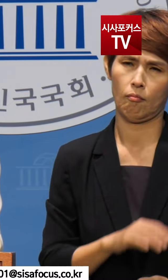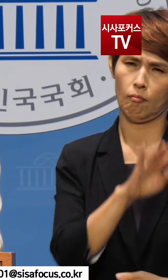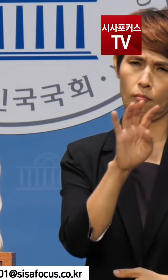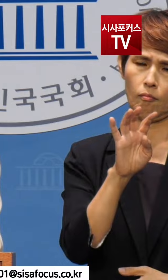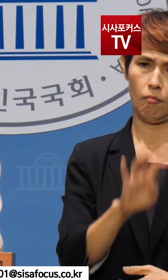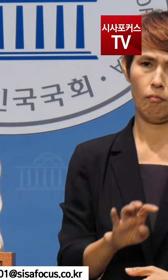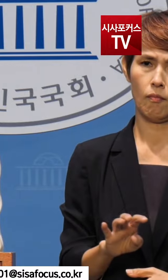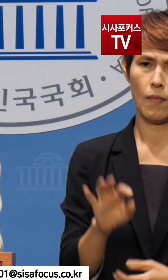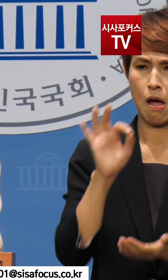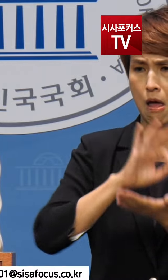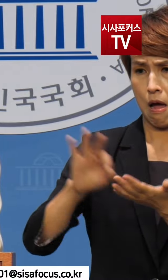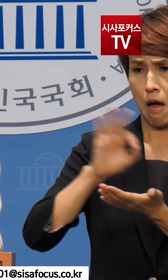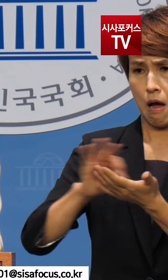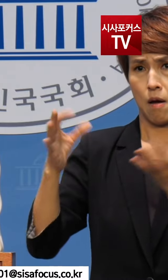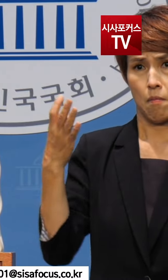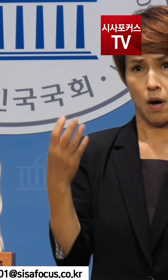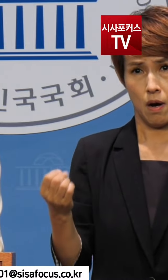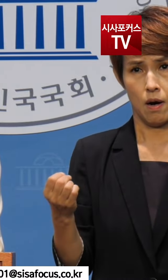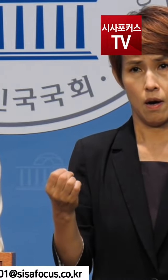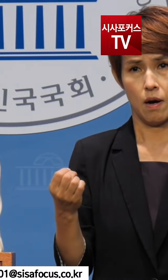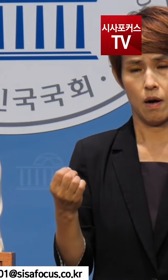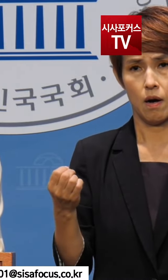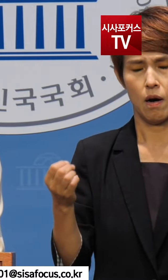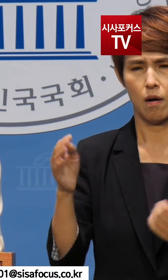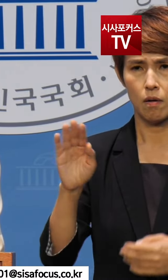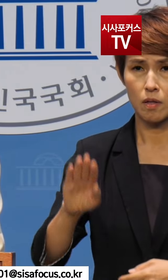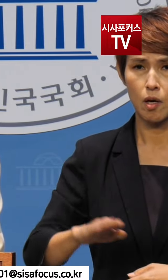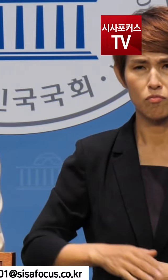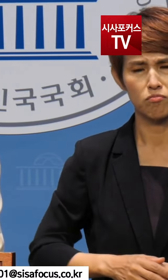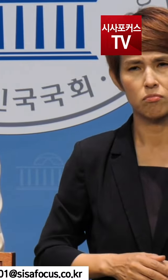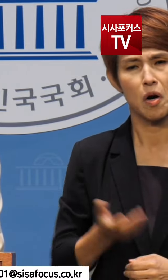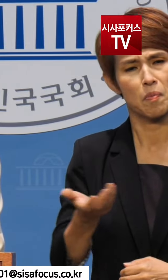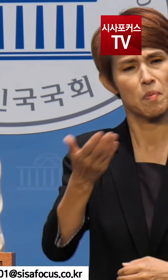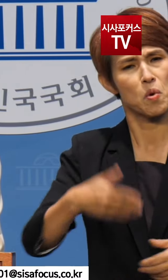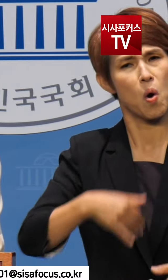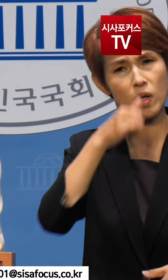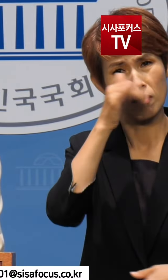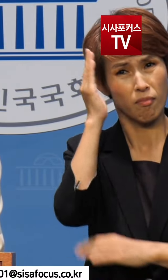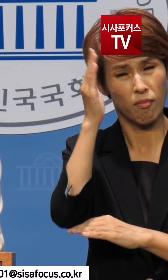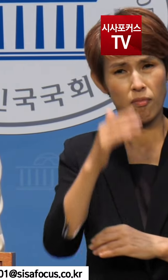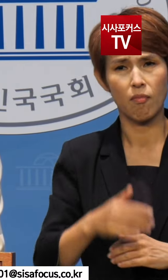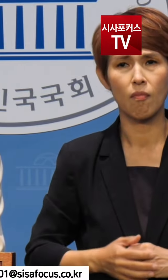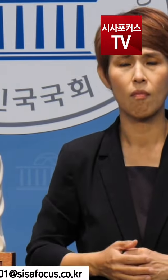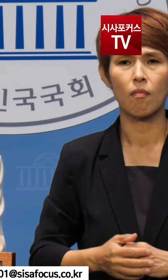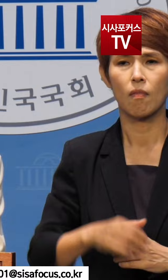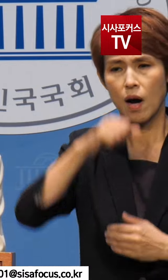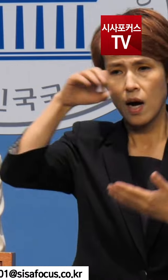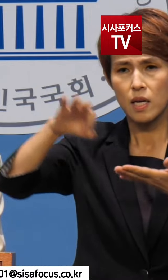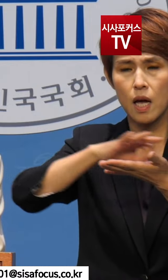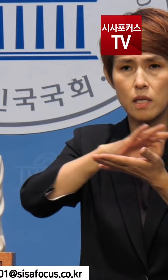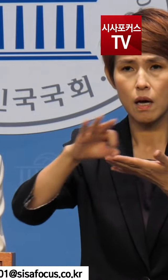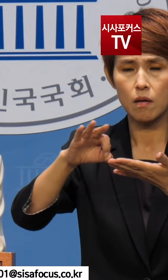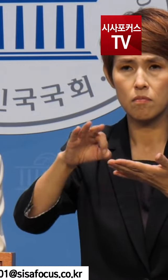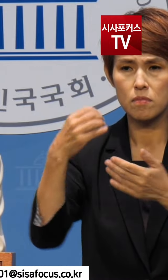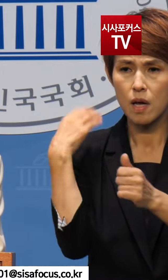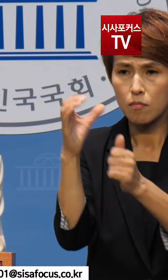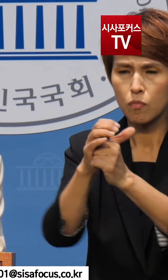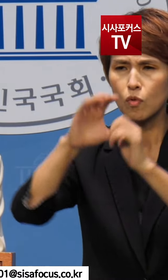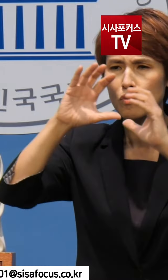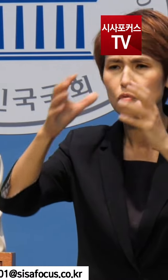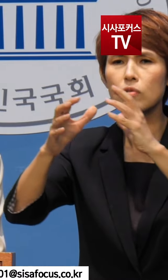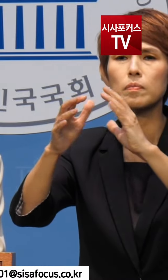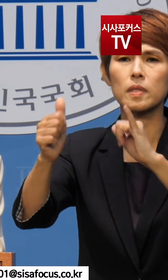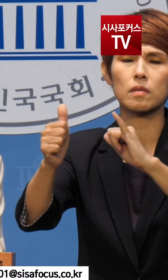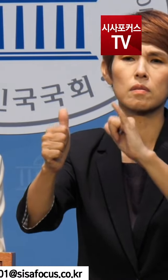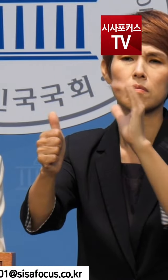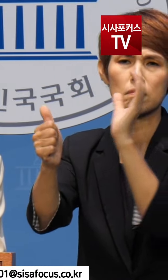엄청난 비용이 발생하는 일에 대해 그렇게 쉽게 말합니까? 막대한 예산을 국민과 국가가 오롯이 부담해야 하는